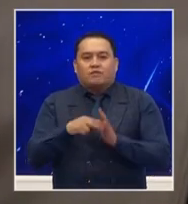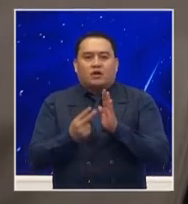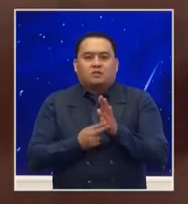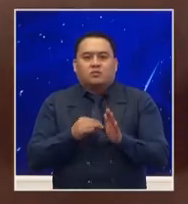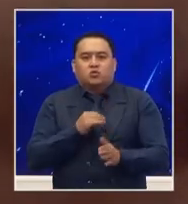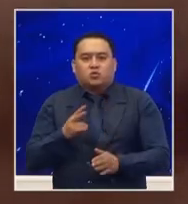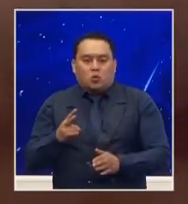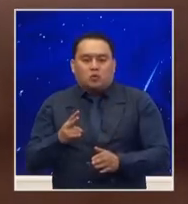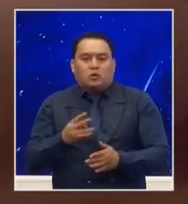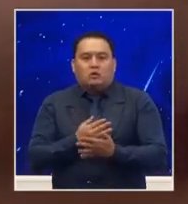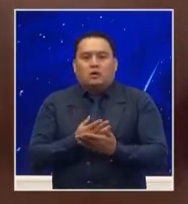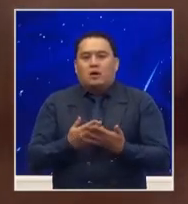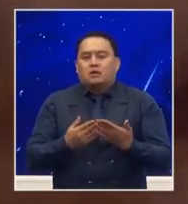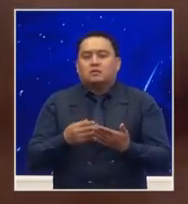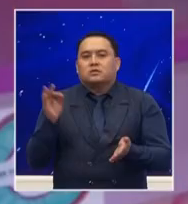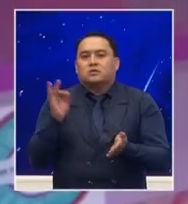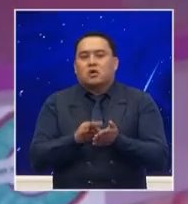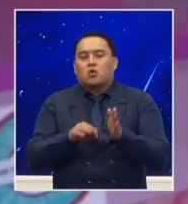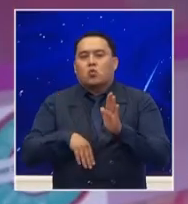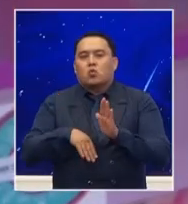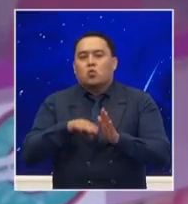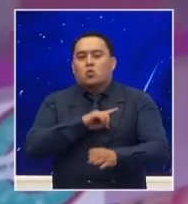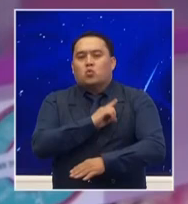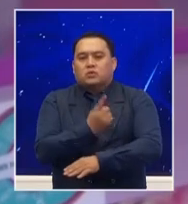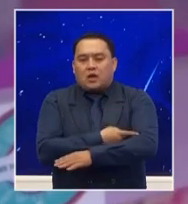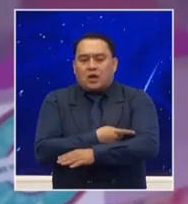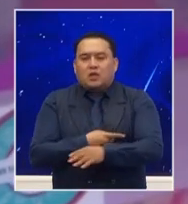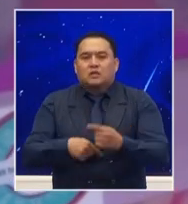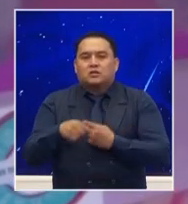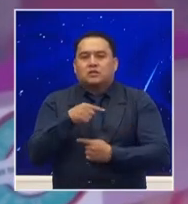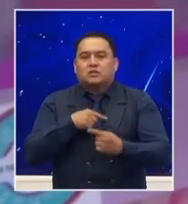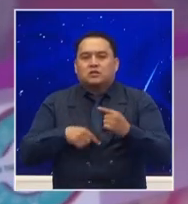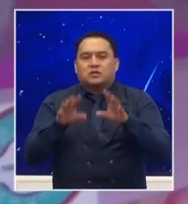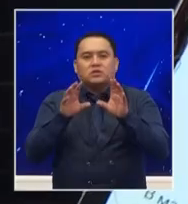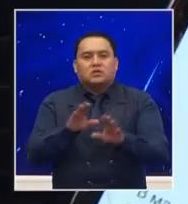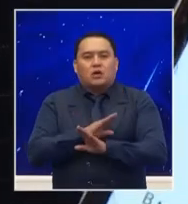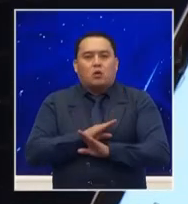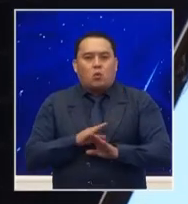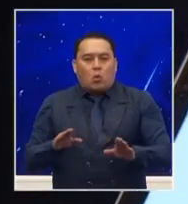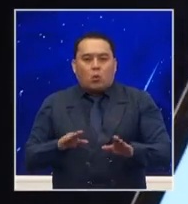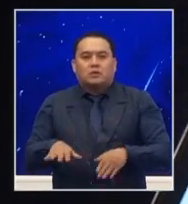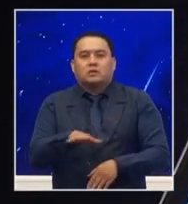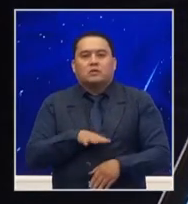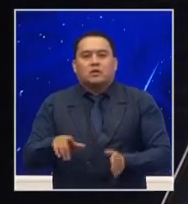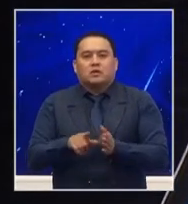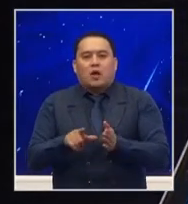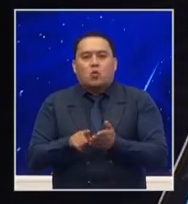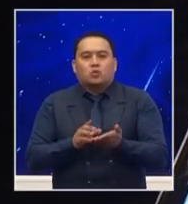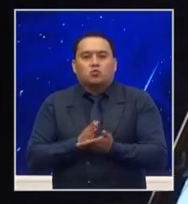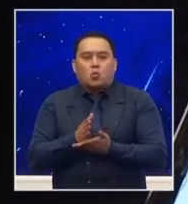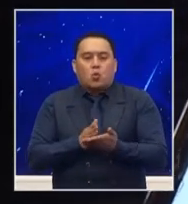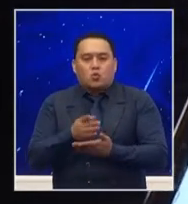тонн нефтепродуктов. В целях усиления работы по выявлению реализации нелегальной спиртосодержащей продукции территориальным налоговым службам